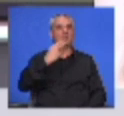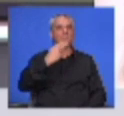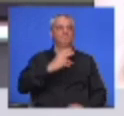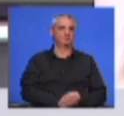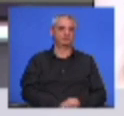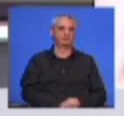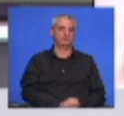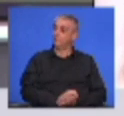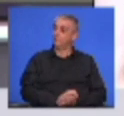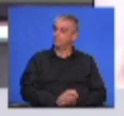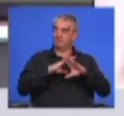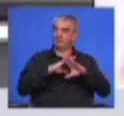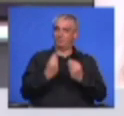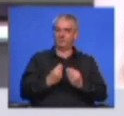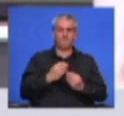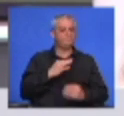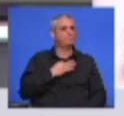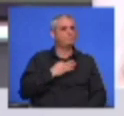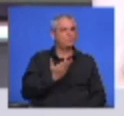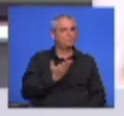ערב טוב, אלה. מה שלומך?